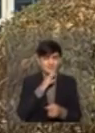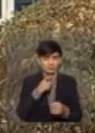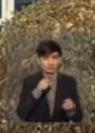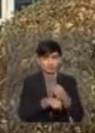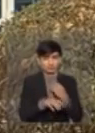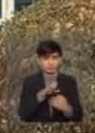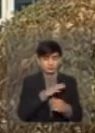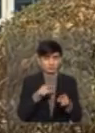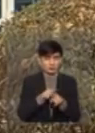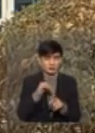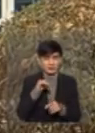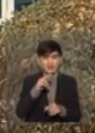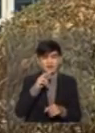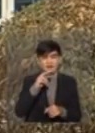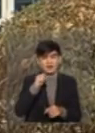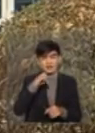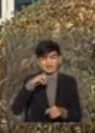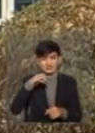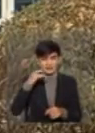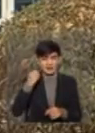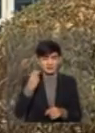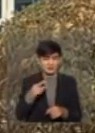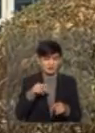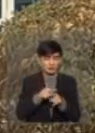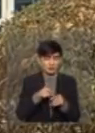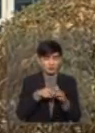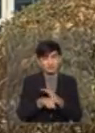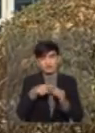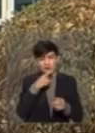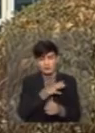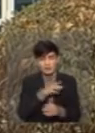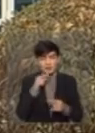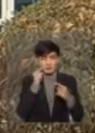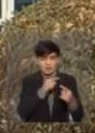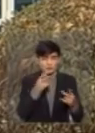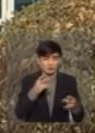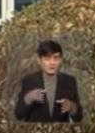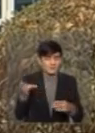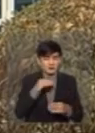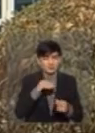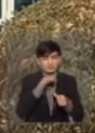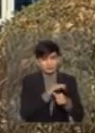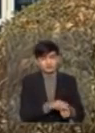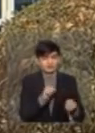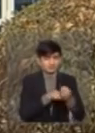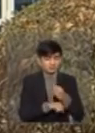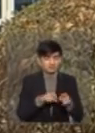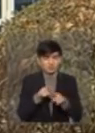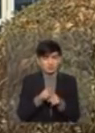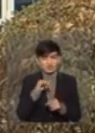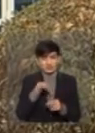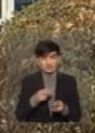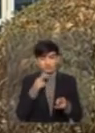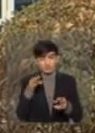өлім жазасы керек, кастрация деп әлеуметтік желіде ғана күшінеміз. Ал зорлыққа әр адам қарсылық білдіруі тиіс. Қылмысқа куә болып жатса,